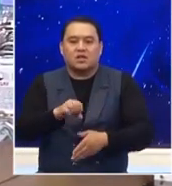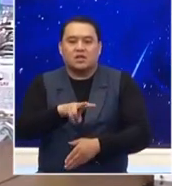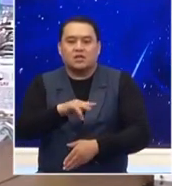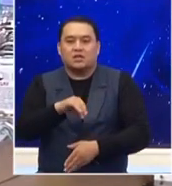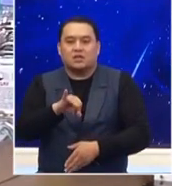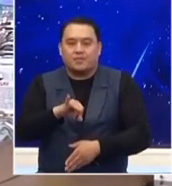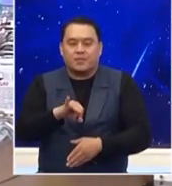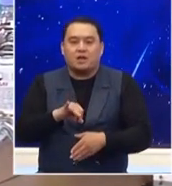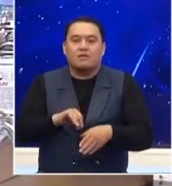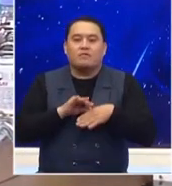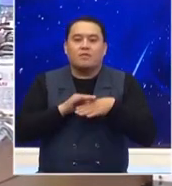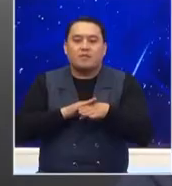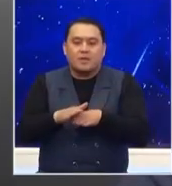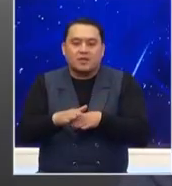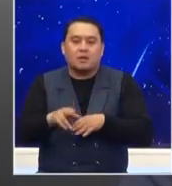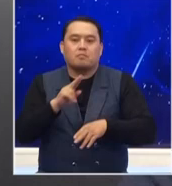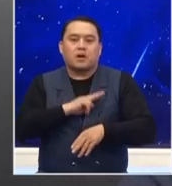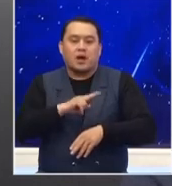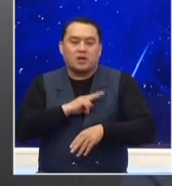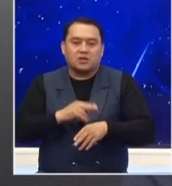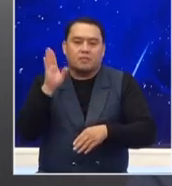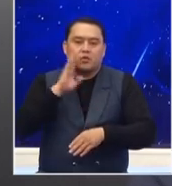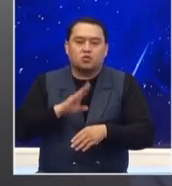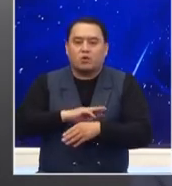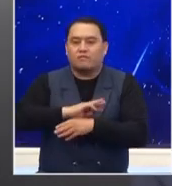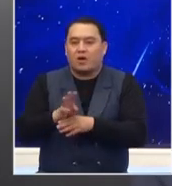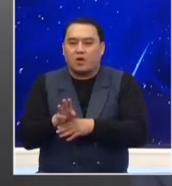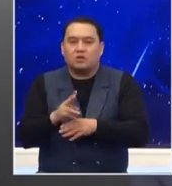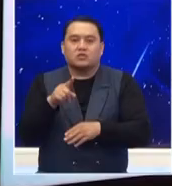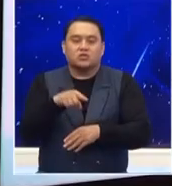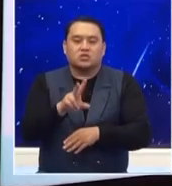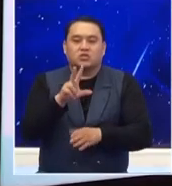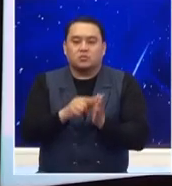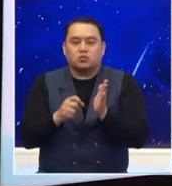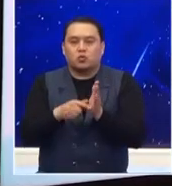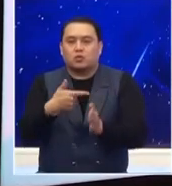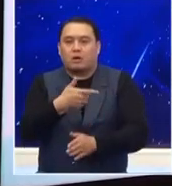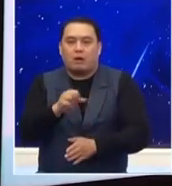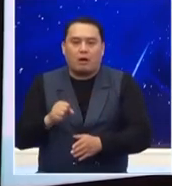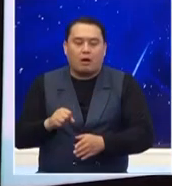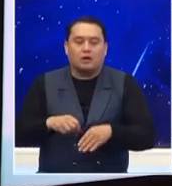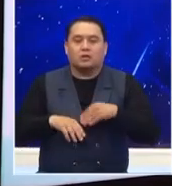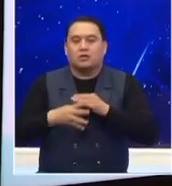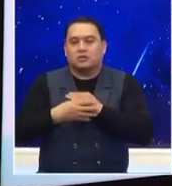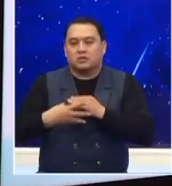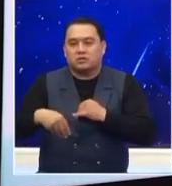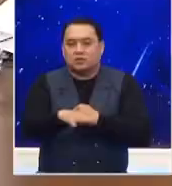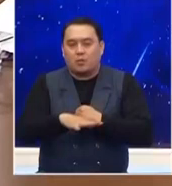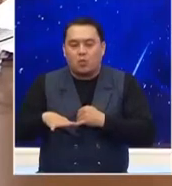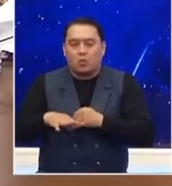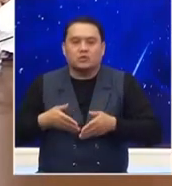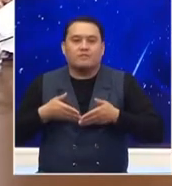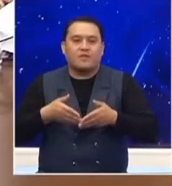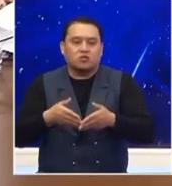массива. Реализация проекта позволит обеспечить поливной водой более 1760 гектара орошаемых земель подвешенной